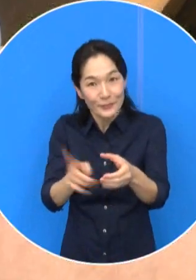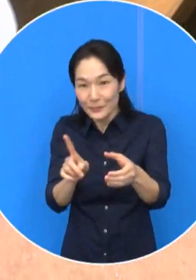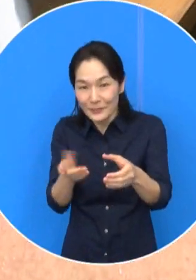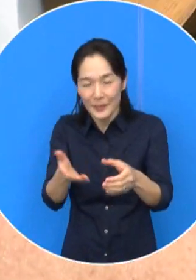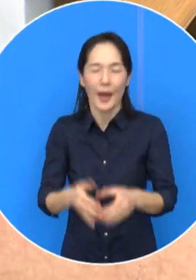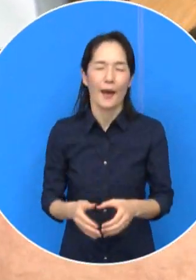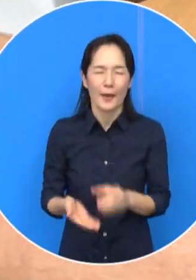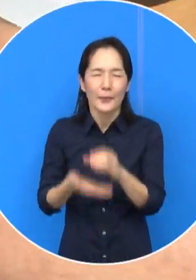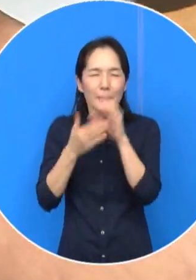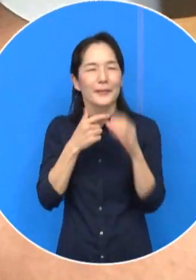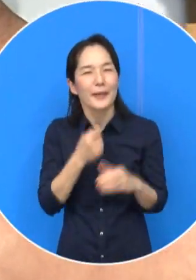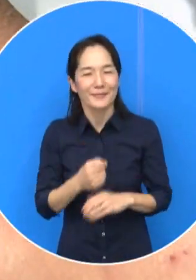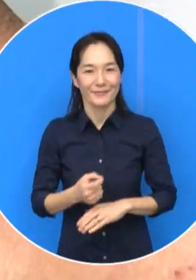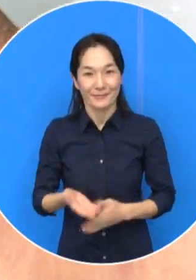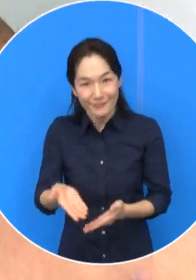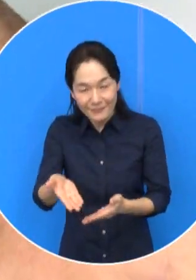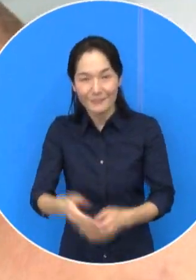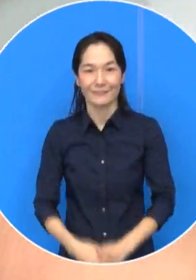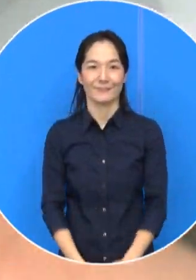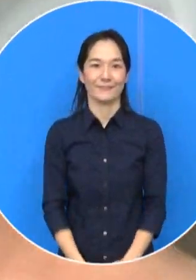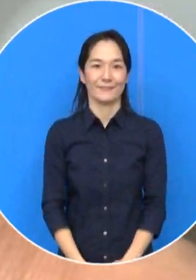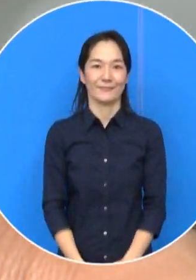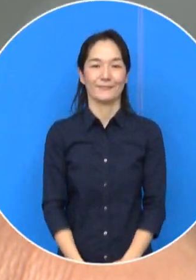ませんか。 飲みたいです。 どうぞ。